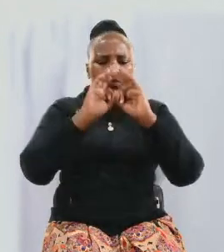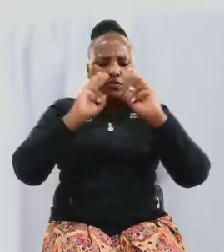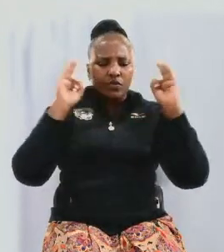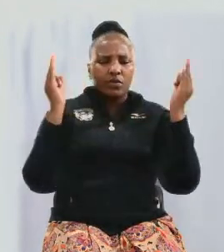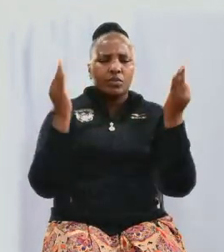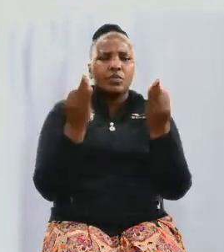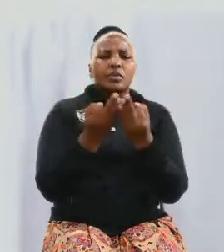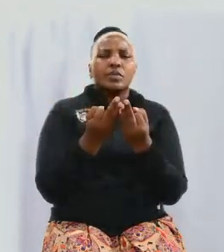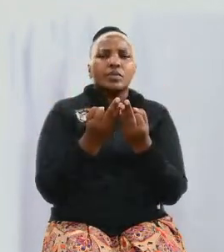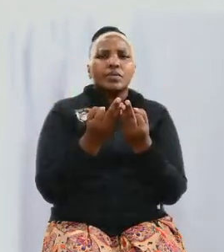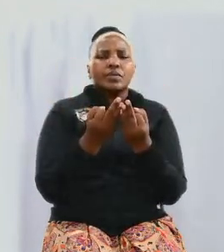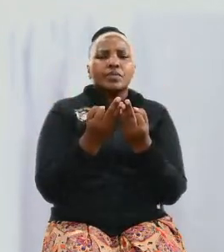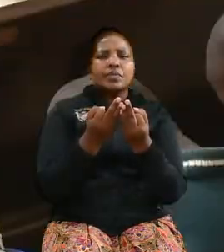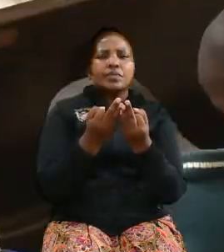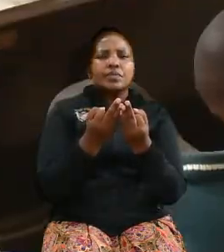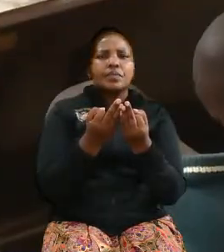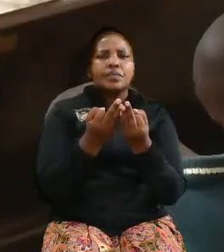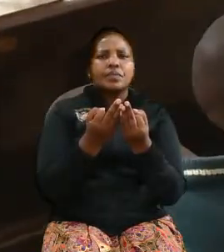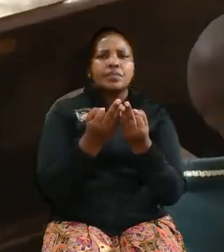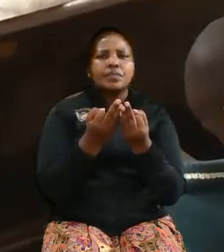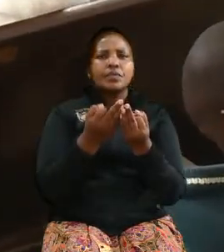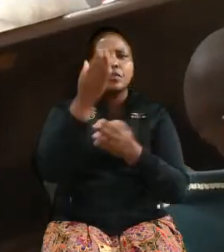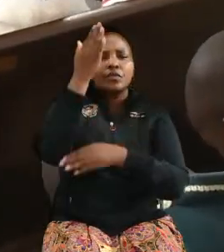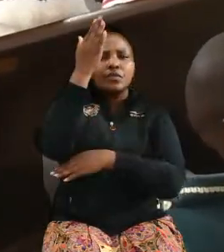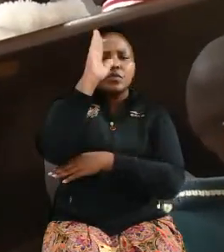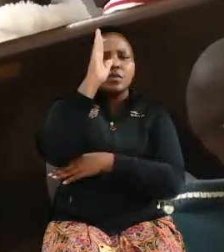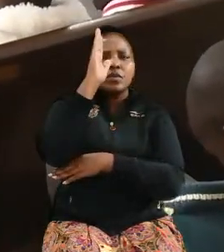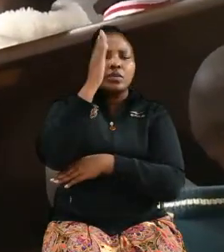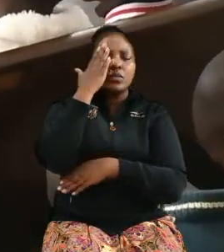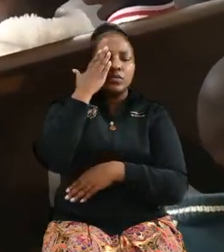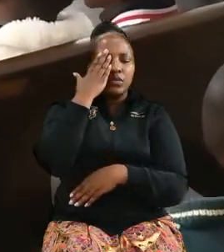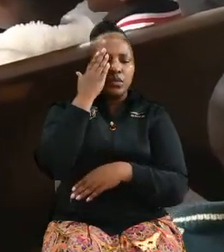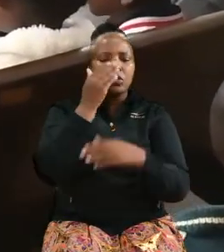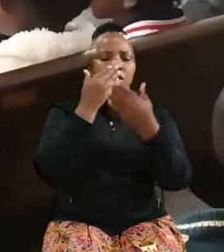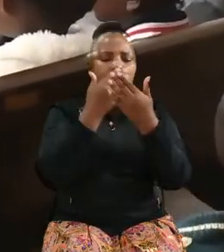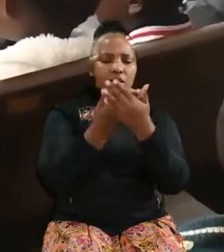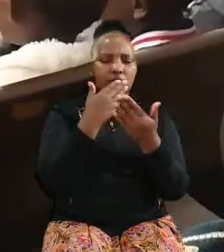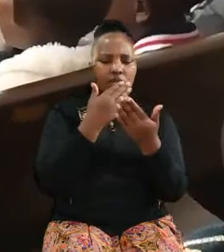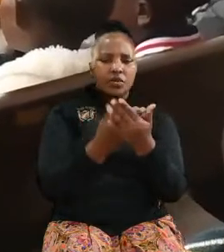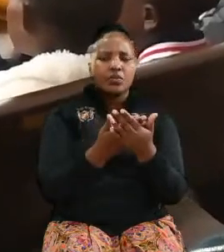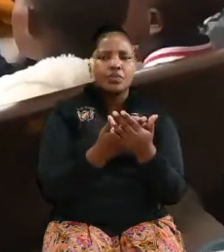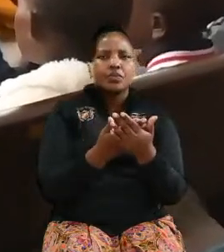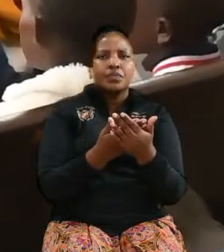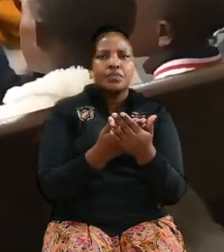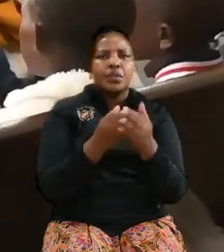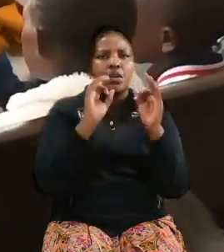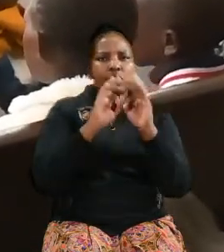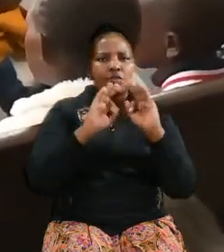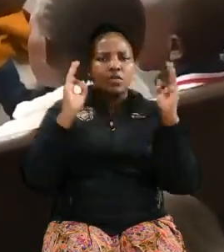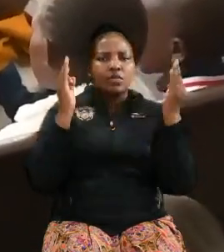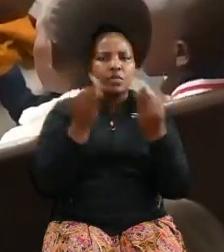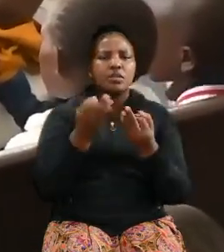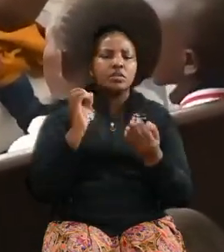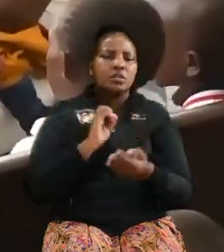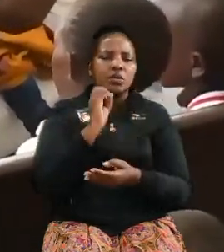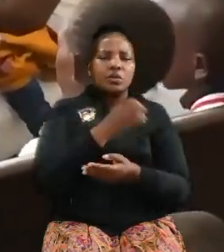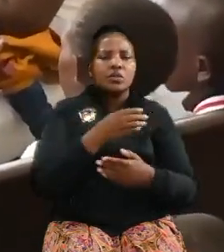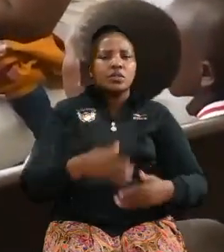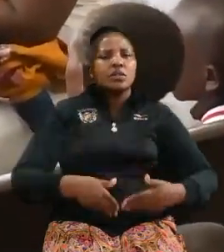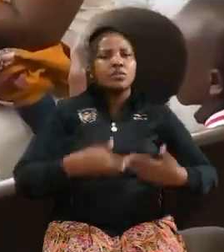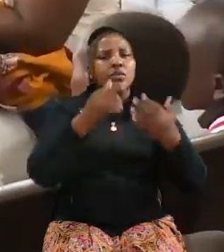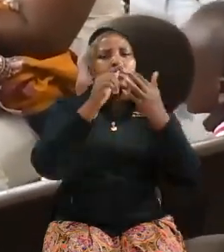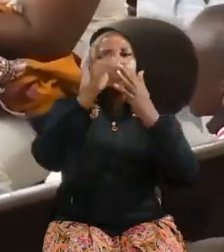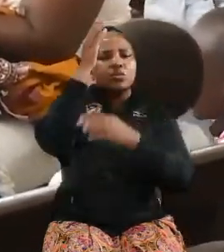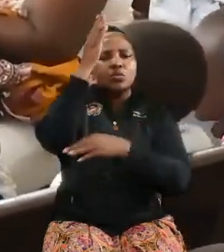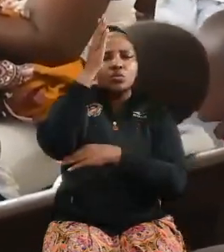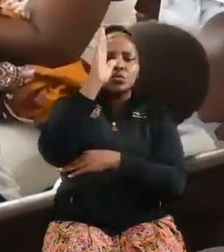zetu mfalume wa ajabu. Mungu wa Israeli ni asante. Familia zetu twasikabidhi mikononi